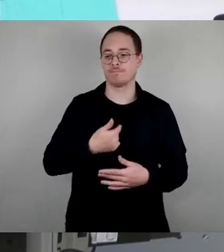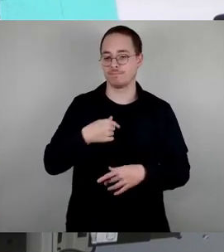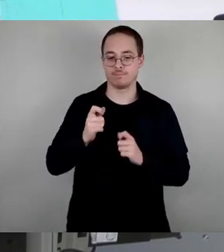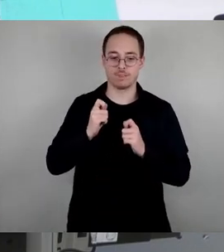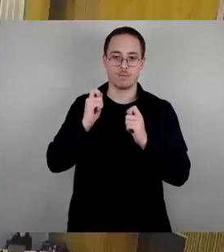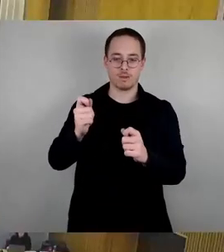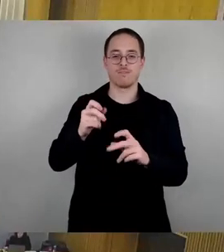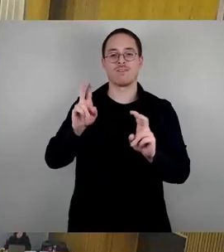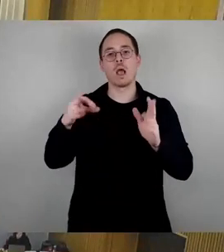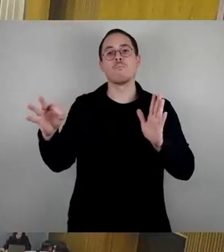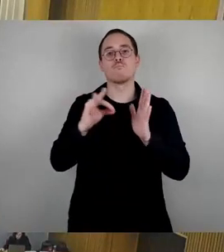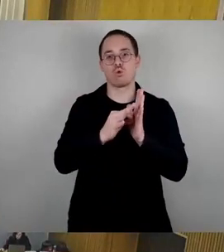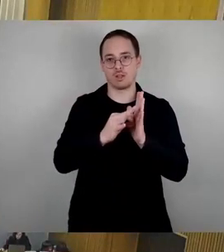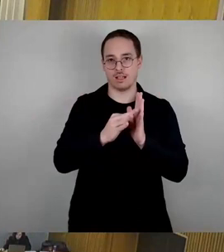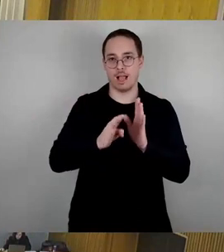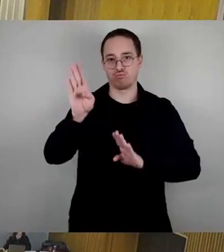Vielen Dank.